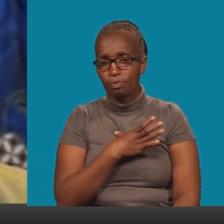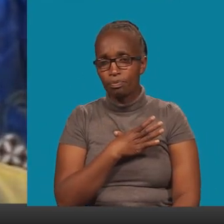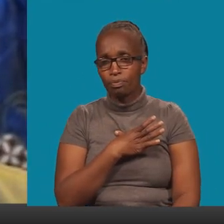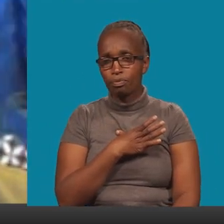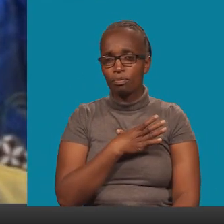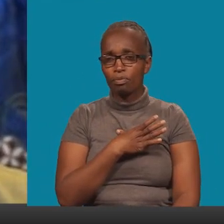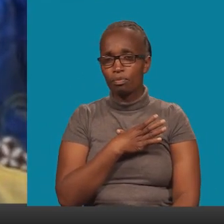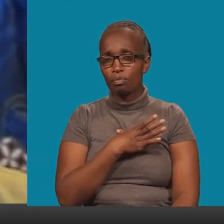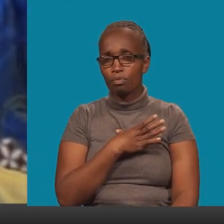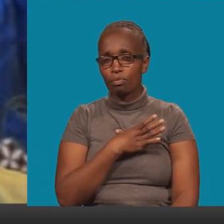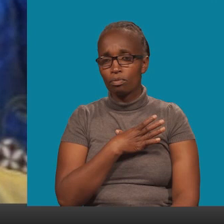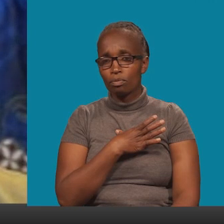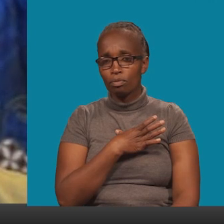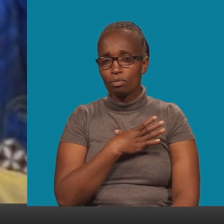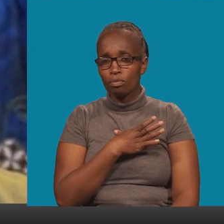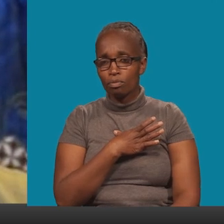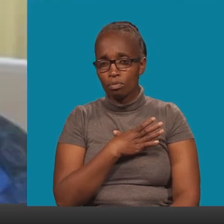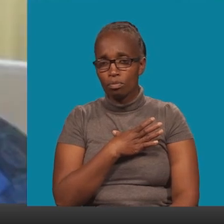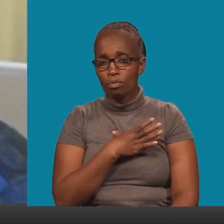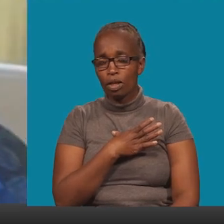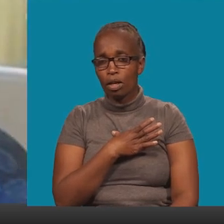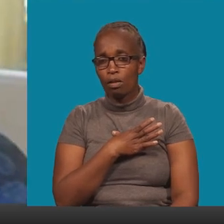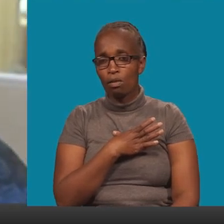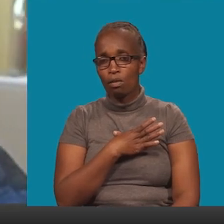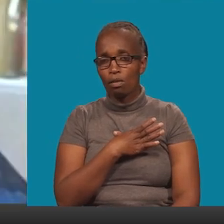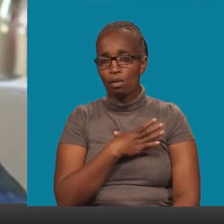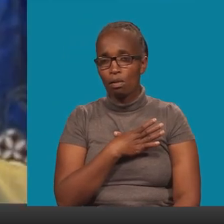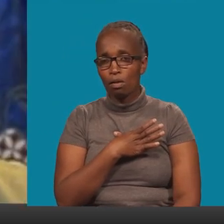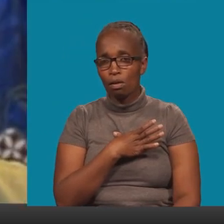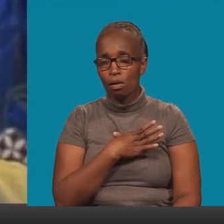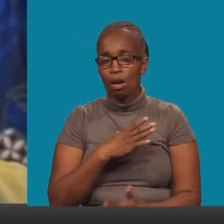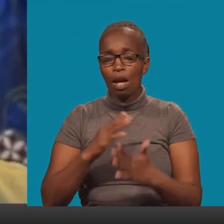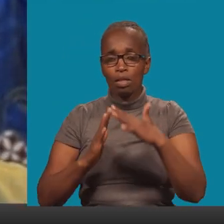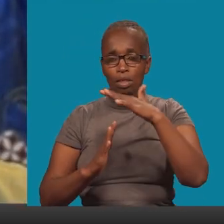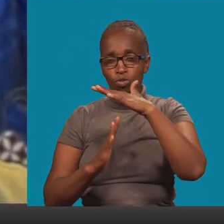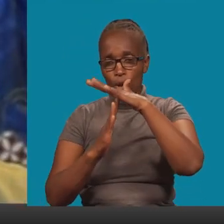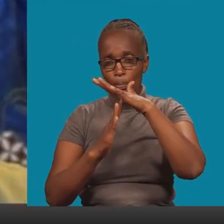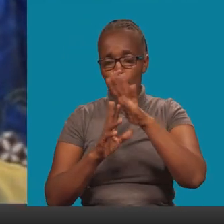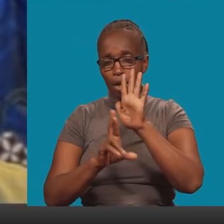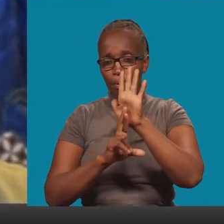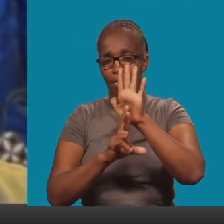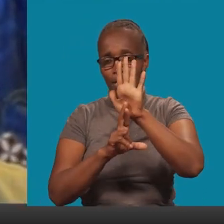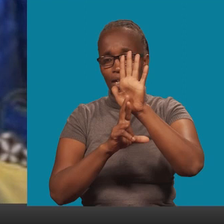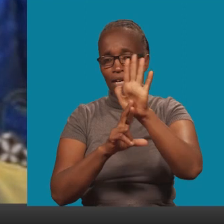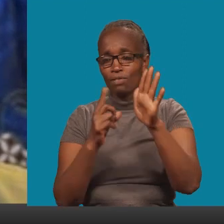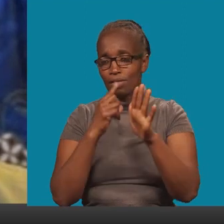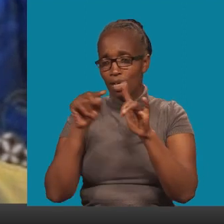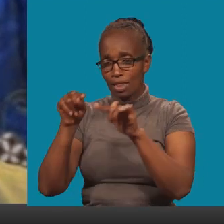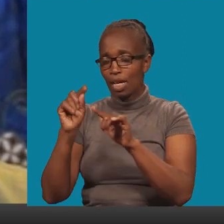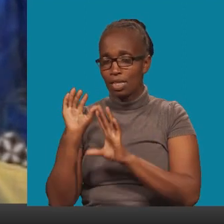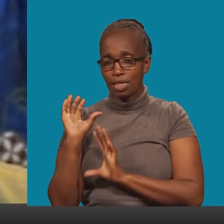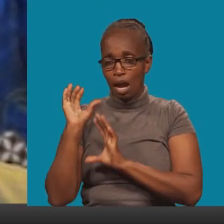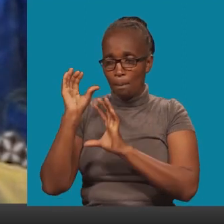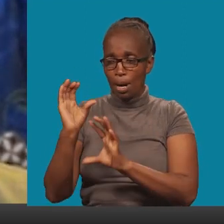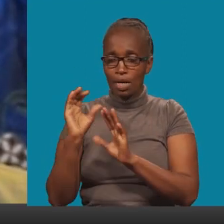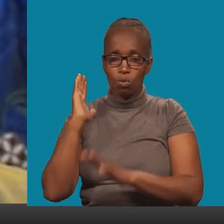I think looks like has slowly edged out 21 years. Afisa mkuu mtendaji wa sekta hiyo Mike Masharia